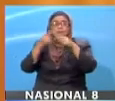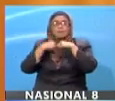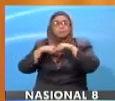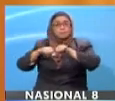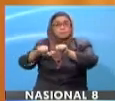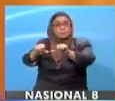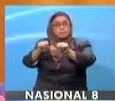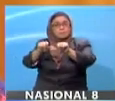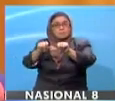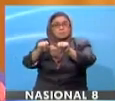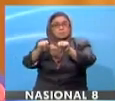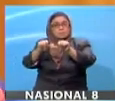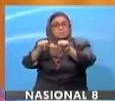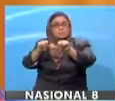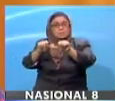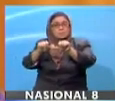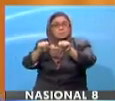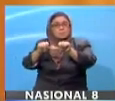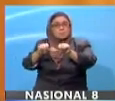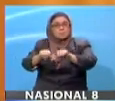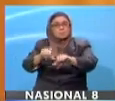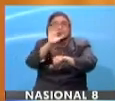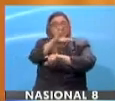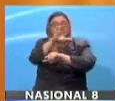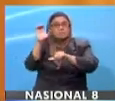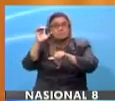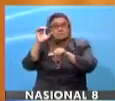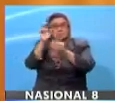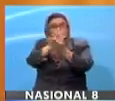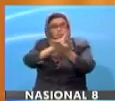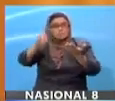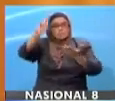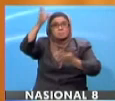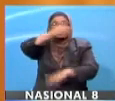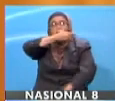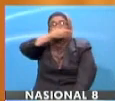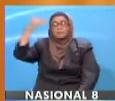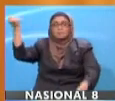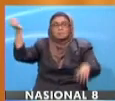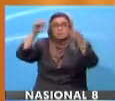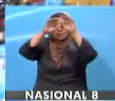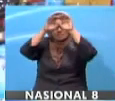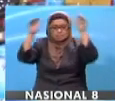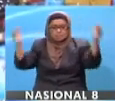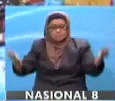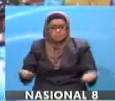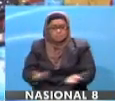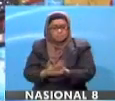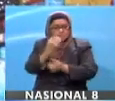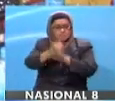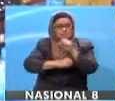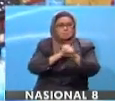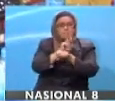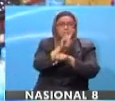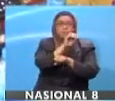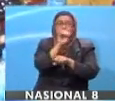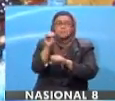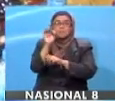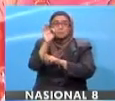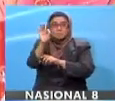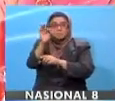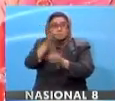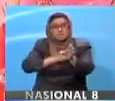menduduki 500 universiti terbaik di dunia sejak tahun 2009. Dalam bidang